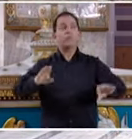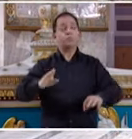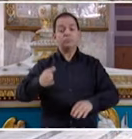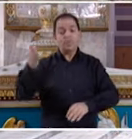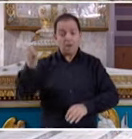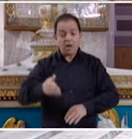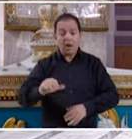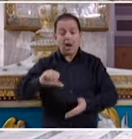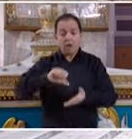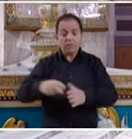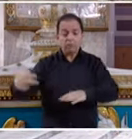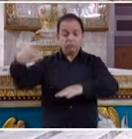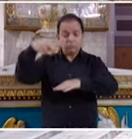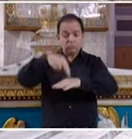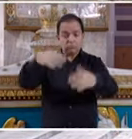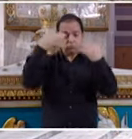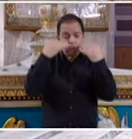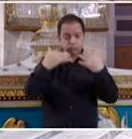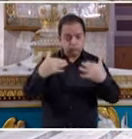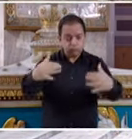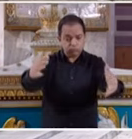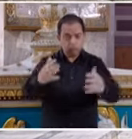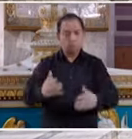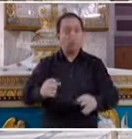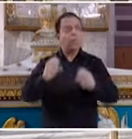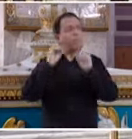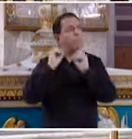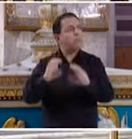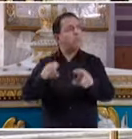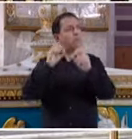Αθηναίων τριδάσκαλων οικουμένης